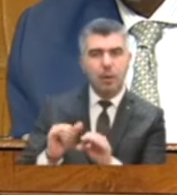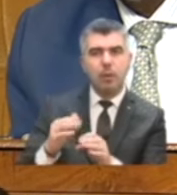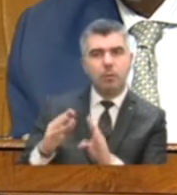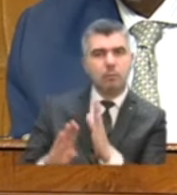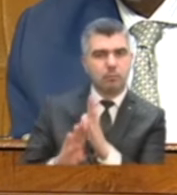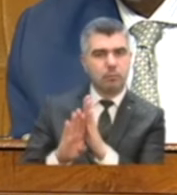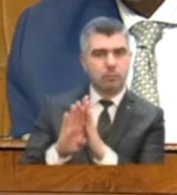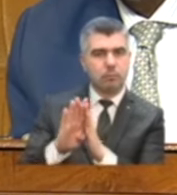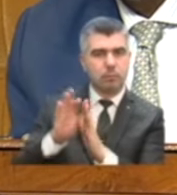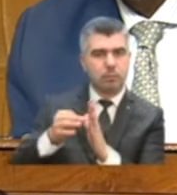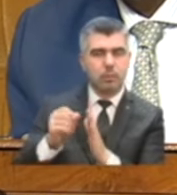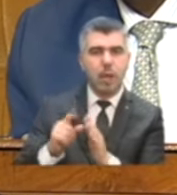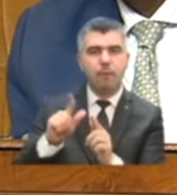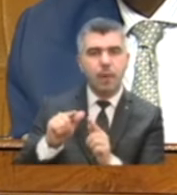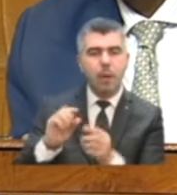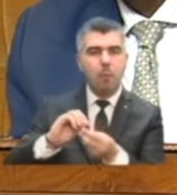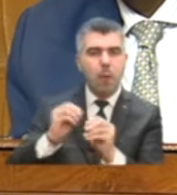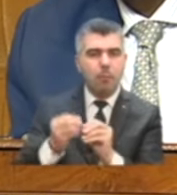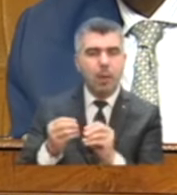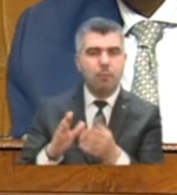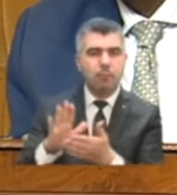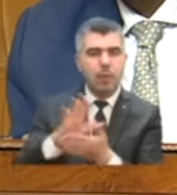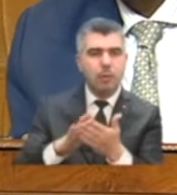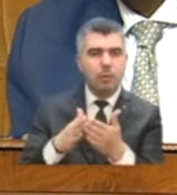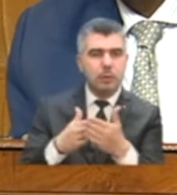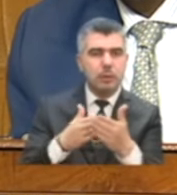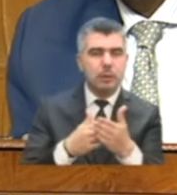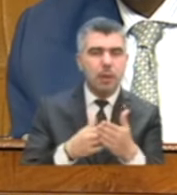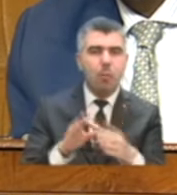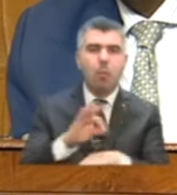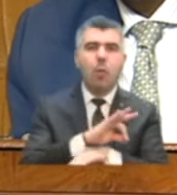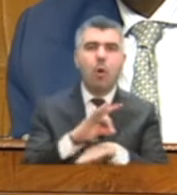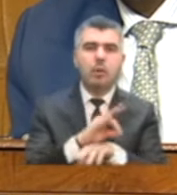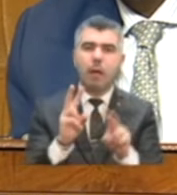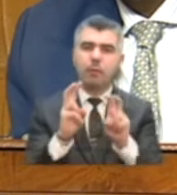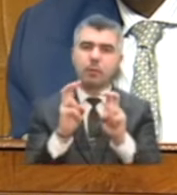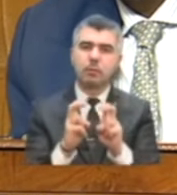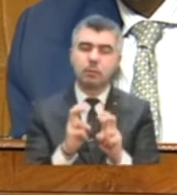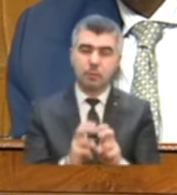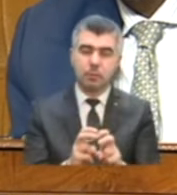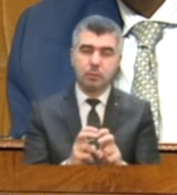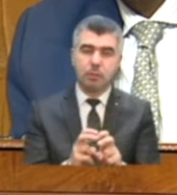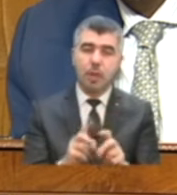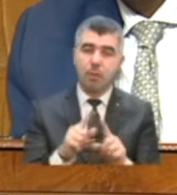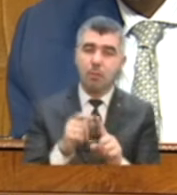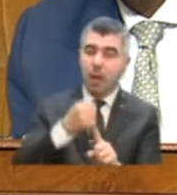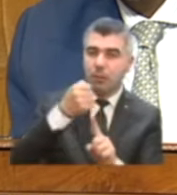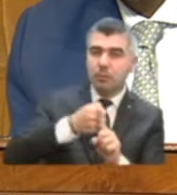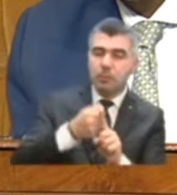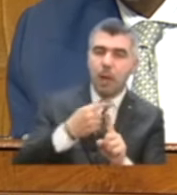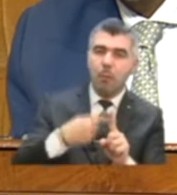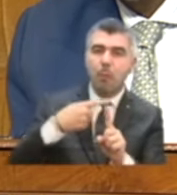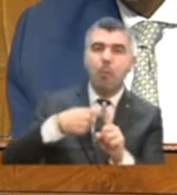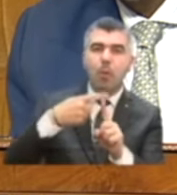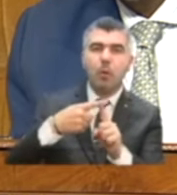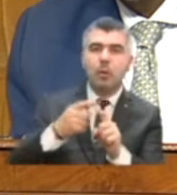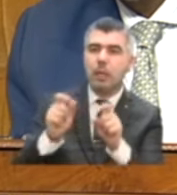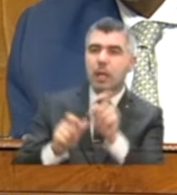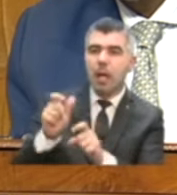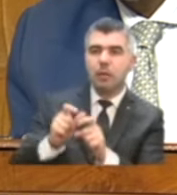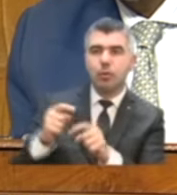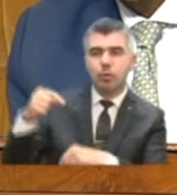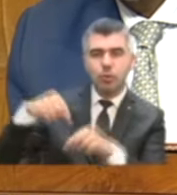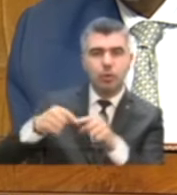مستمر رغم الإكراهات المتعددة وقلة الموظفين، إلا أنهم كانوا يبذلون جهدا كبيرا في خدمة